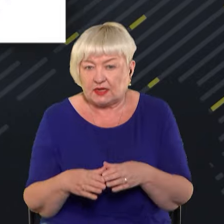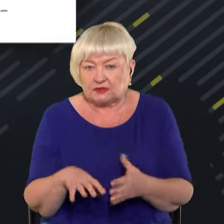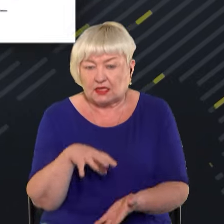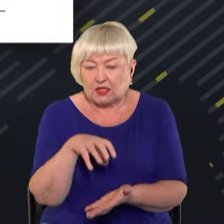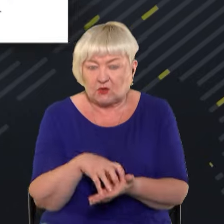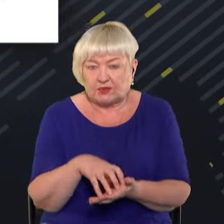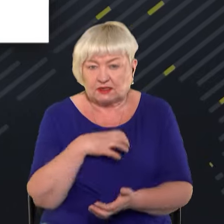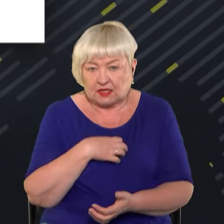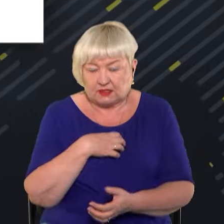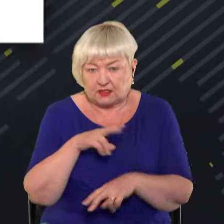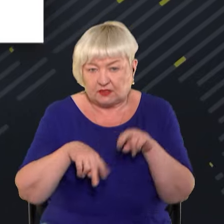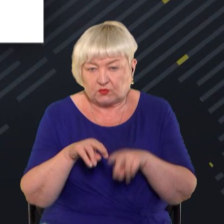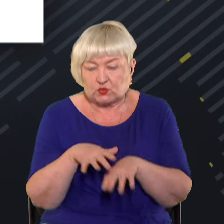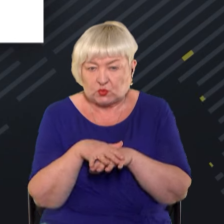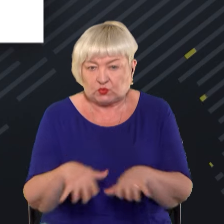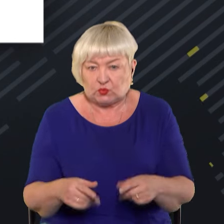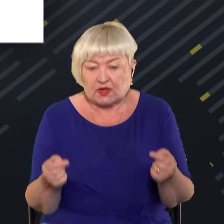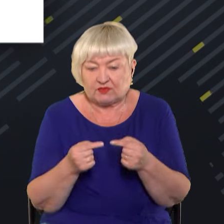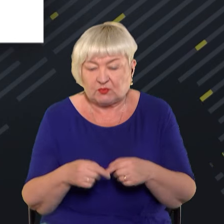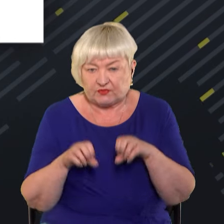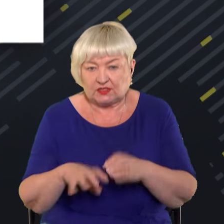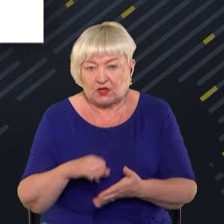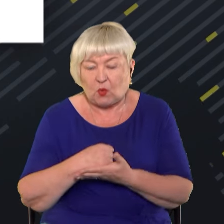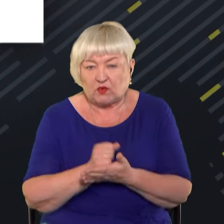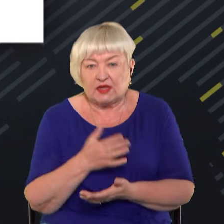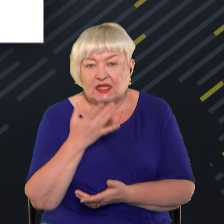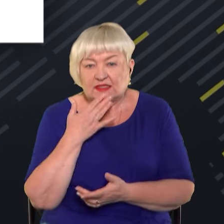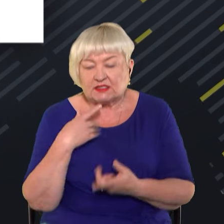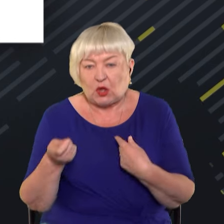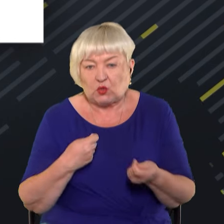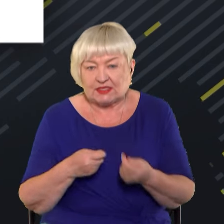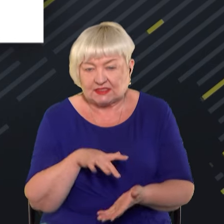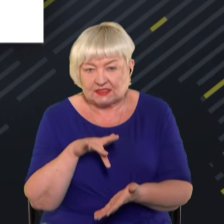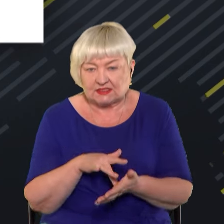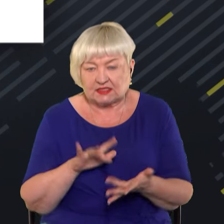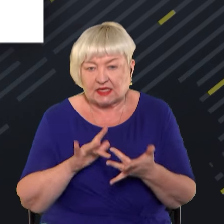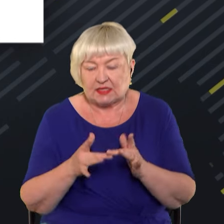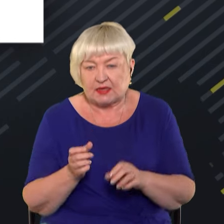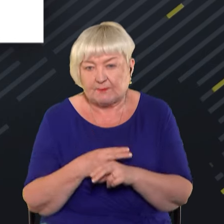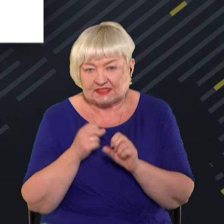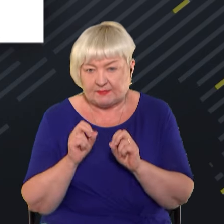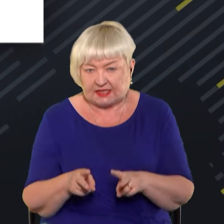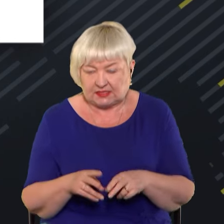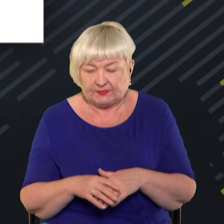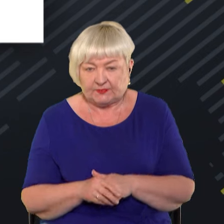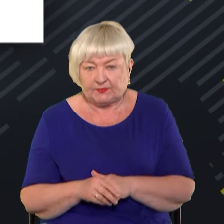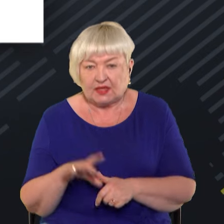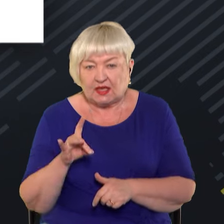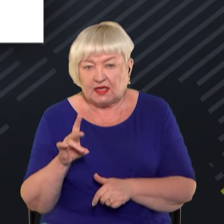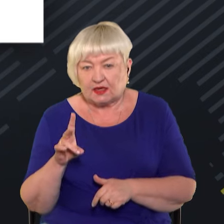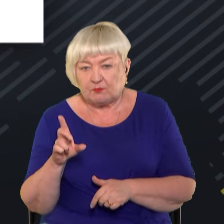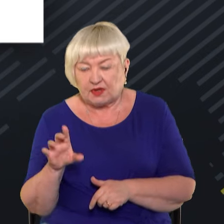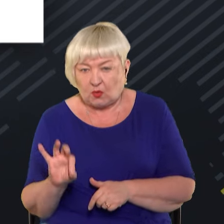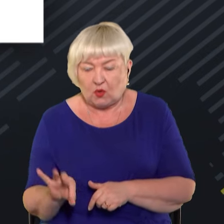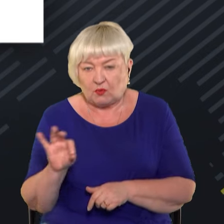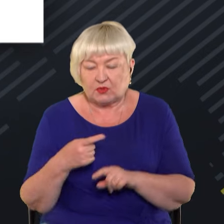критичної інфраструктури. Відповідне рішення ухвалив Національний координаційний центр кібербезпеки РНБО. Про це